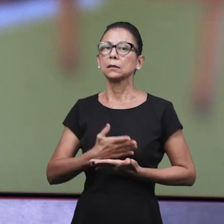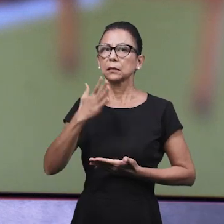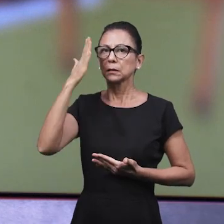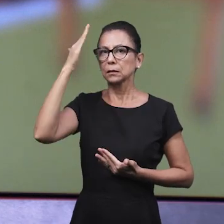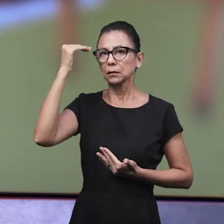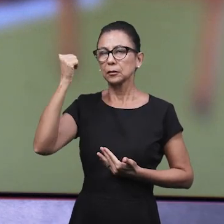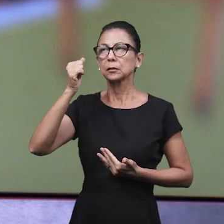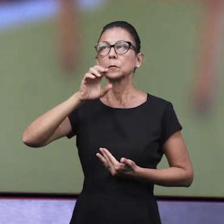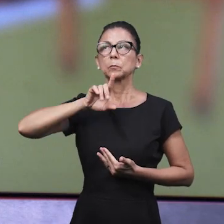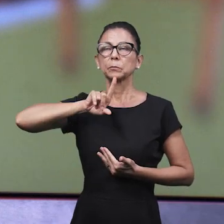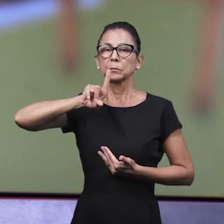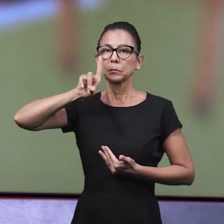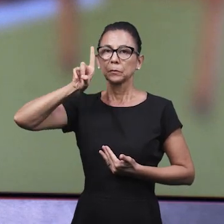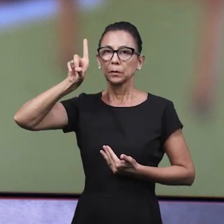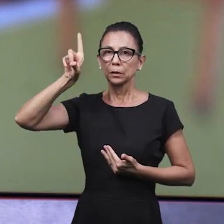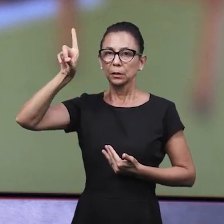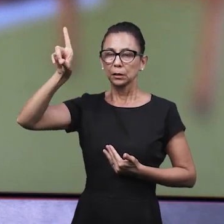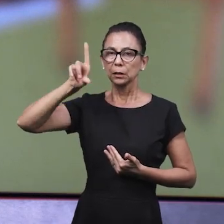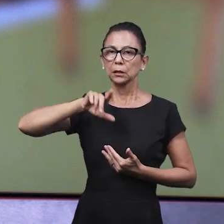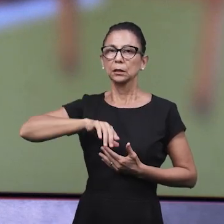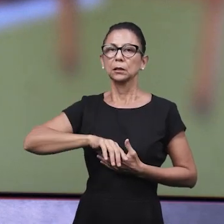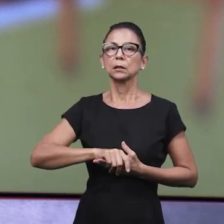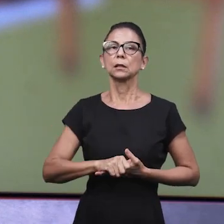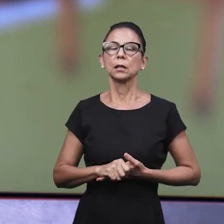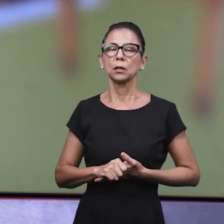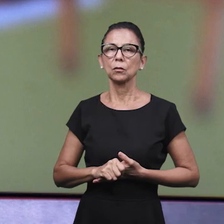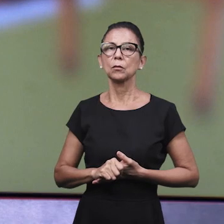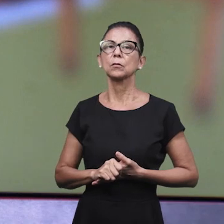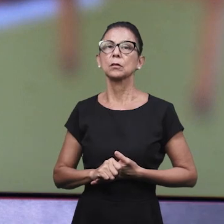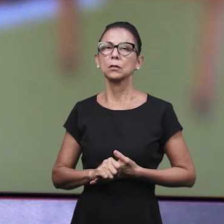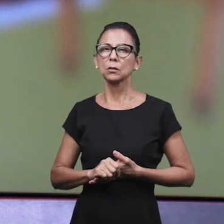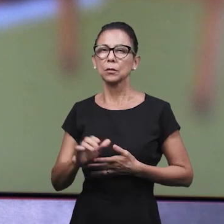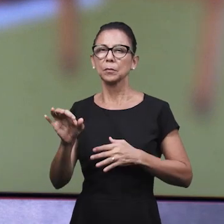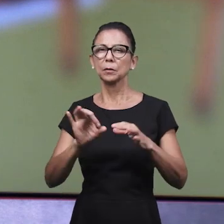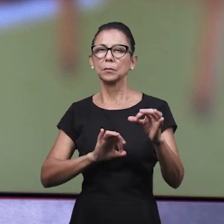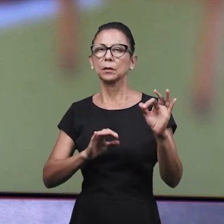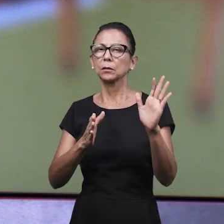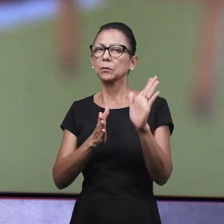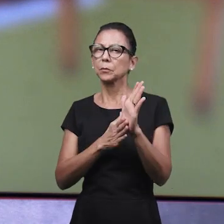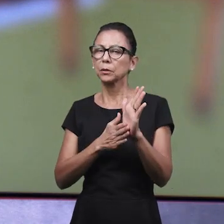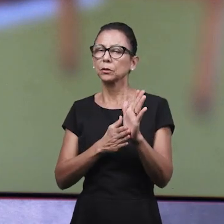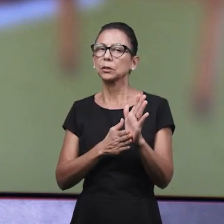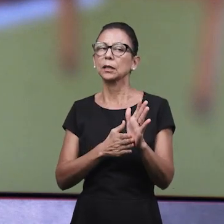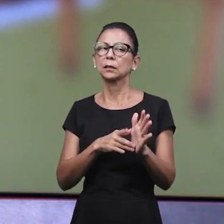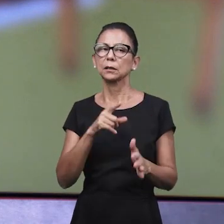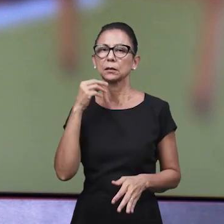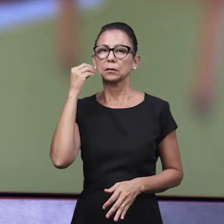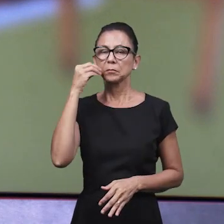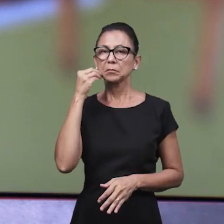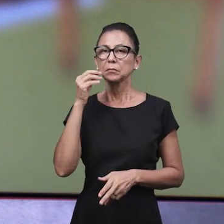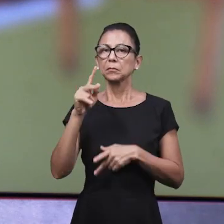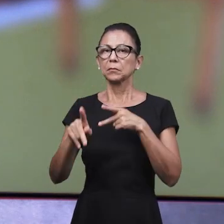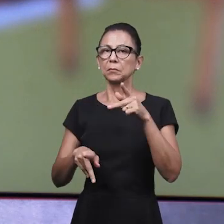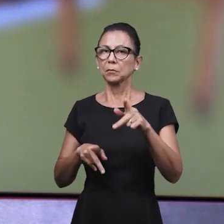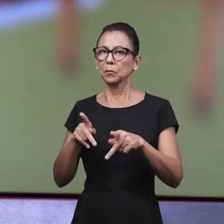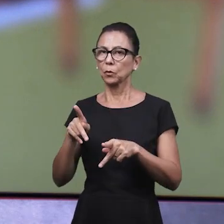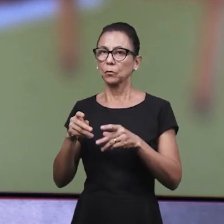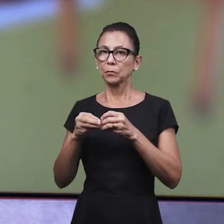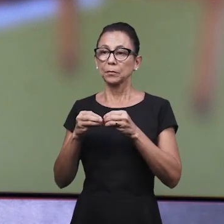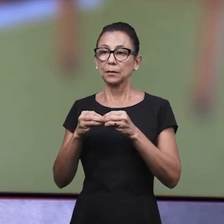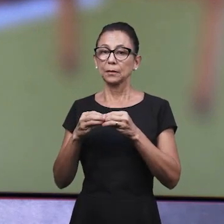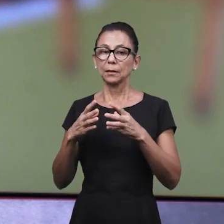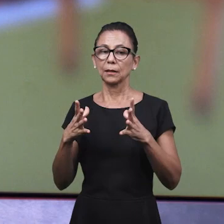Abraham était obéissant. Il savait que Dieu était devant ce projet, il